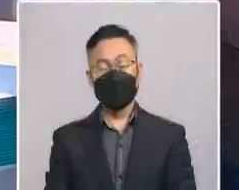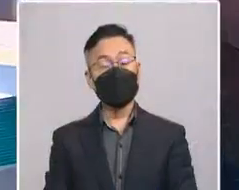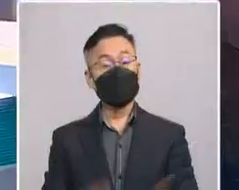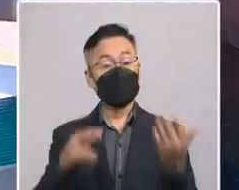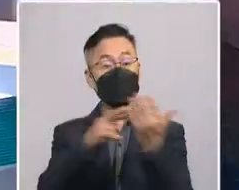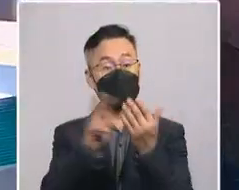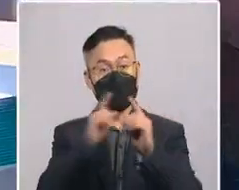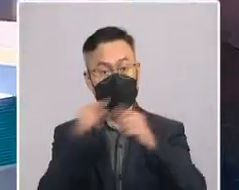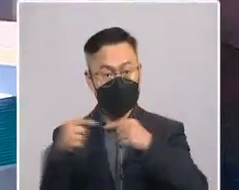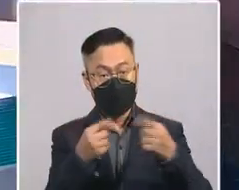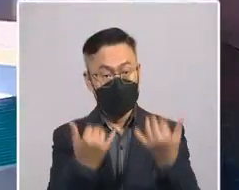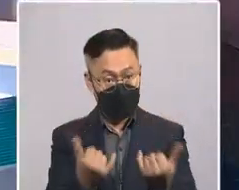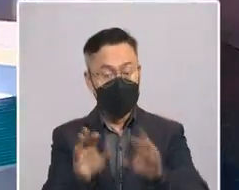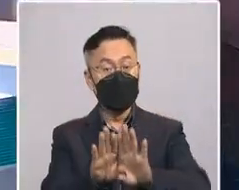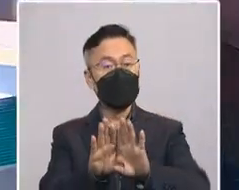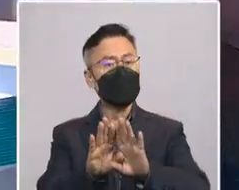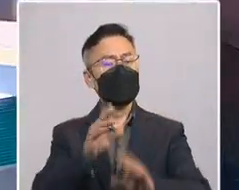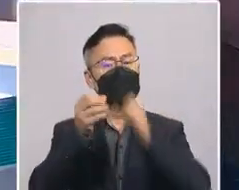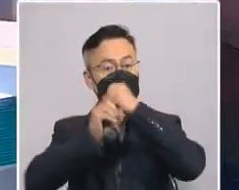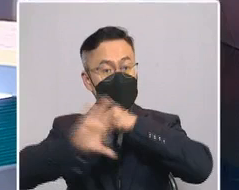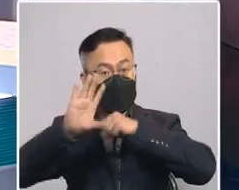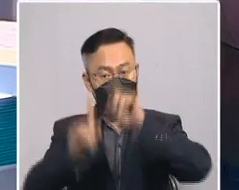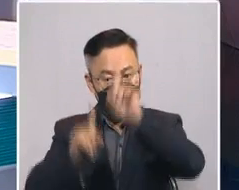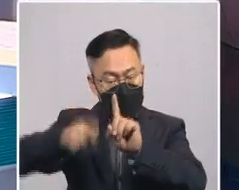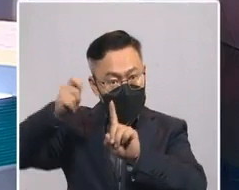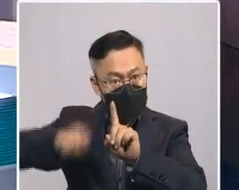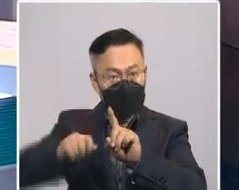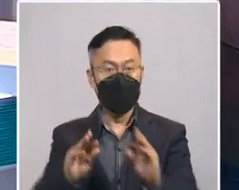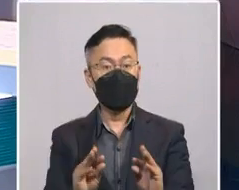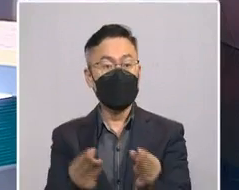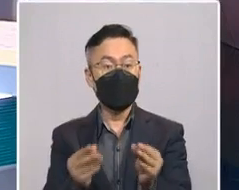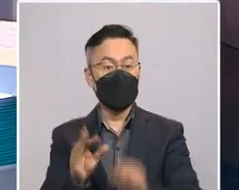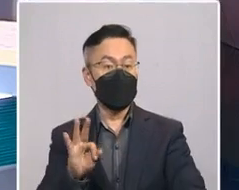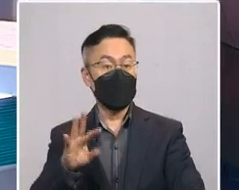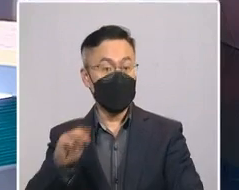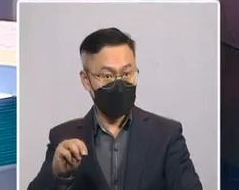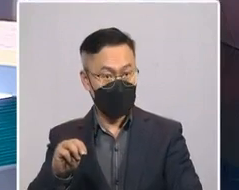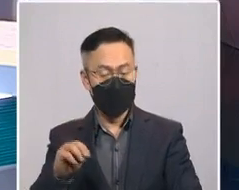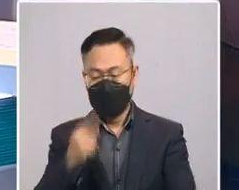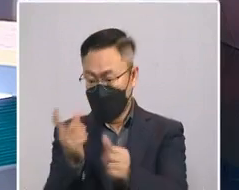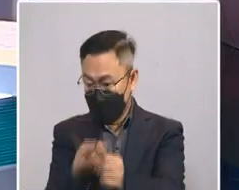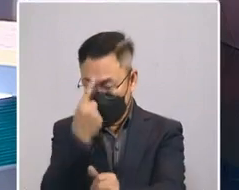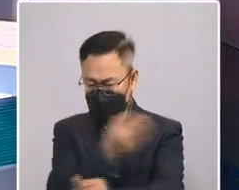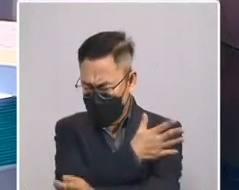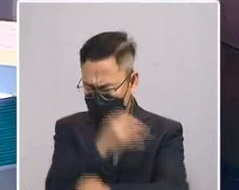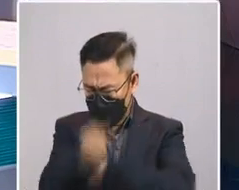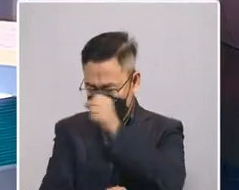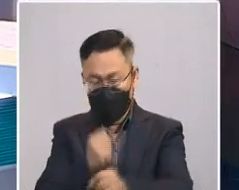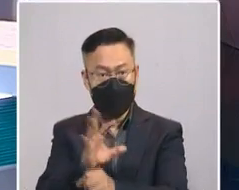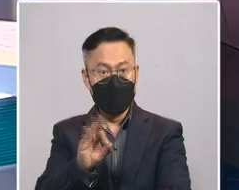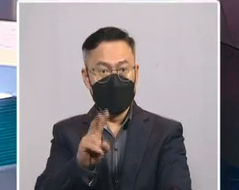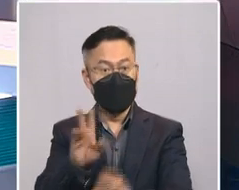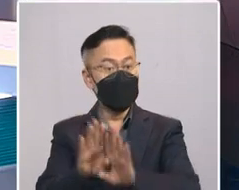คุณผู้ชมครับถือว่าเป็นครั้งแรกในรอบ92ปีนะครับกับการประมูลคลื่นความถี่วิทยุ FM นะฮะบรรยากาศล่าสุดเป็นยังไงนะครับโดยเ